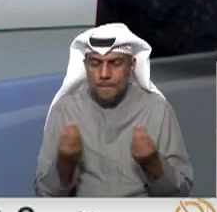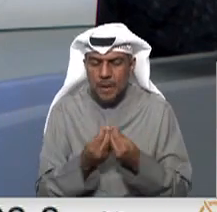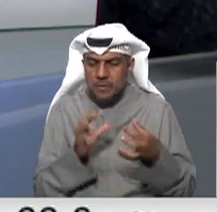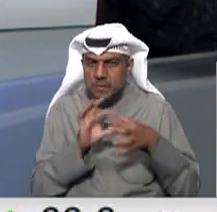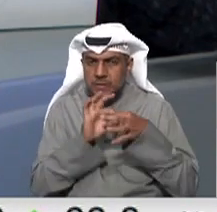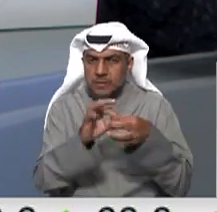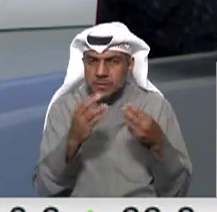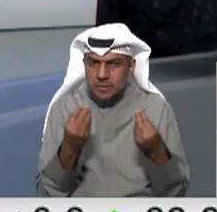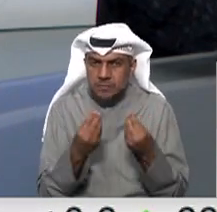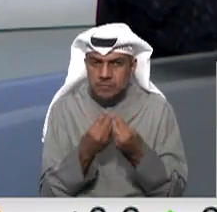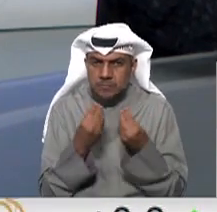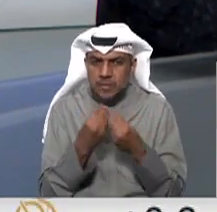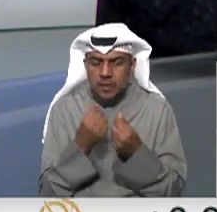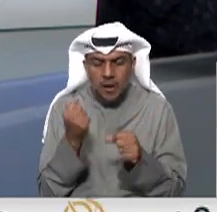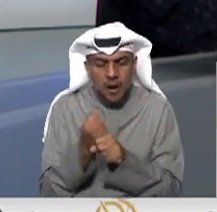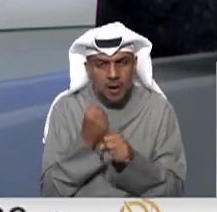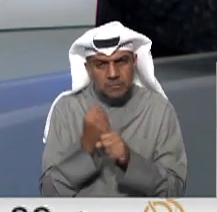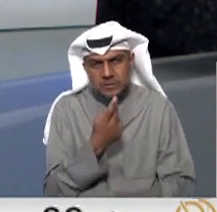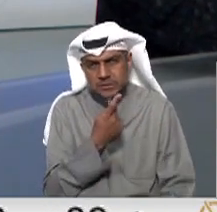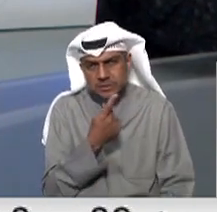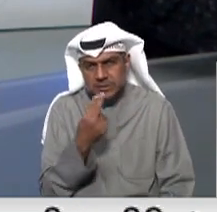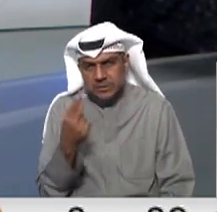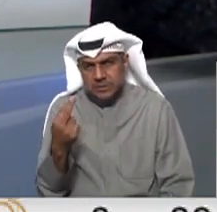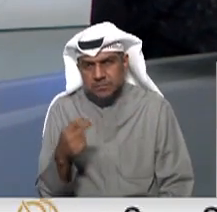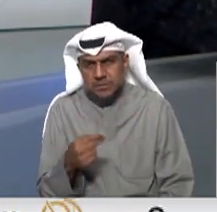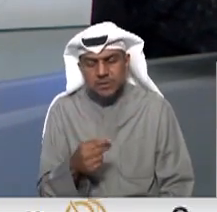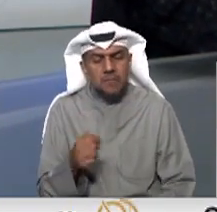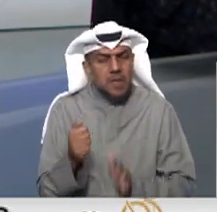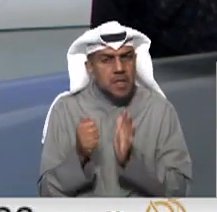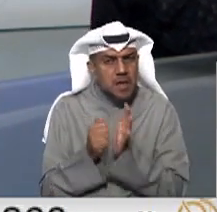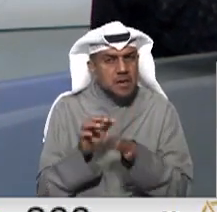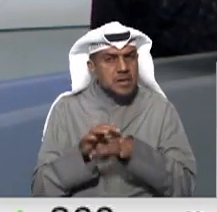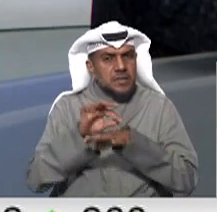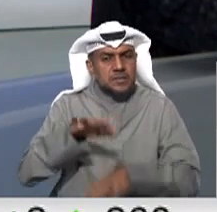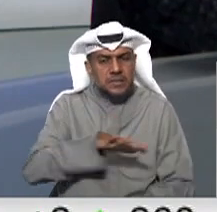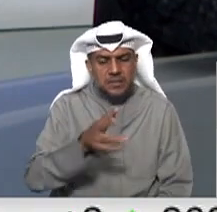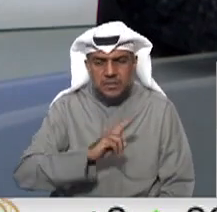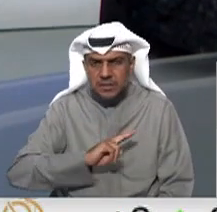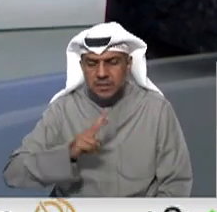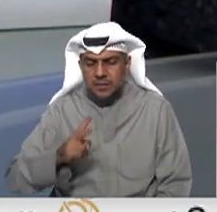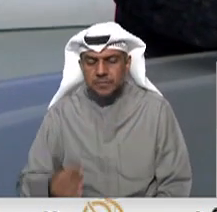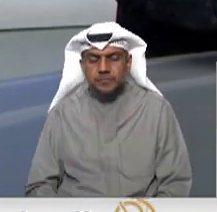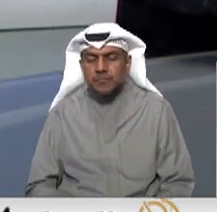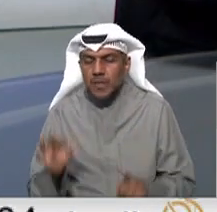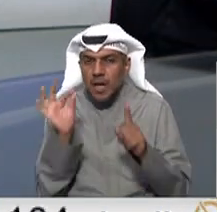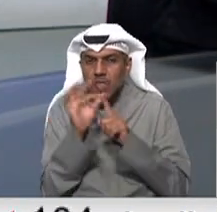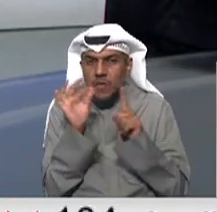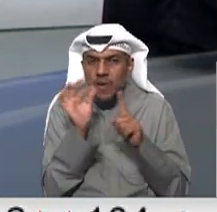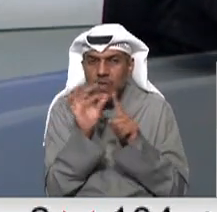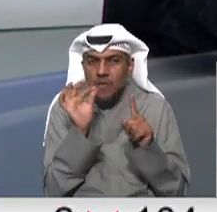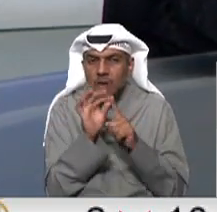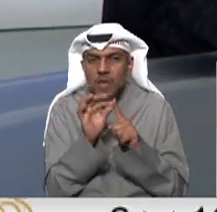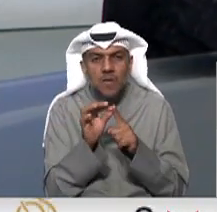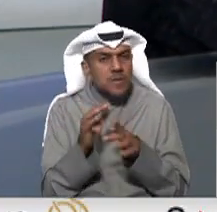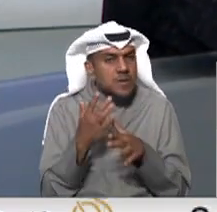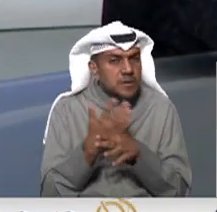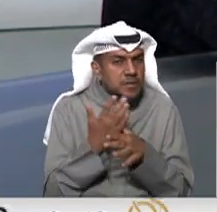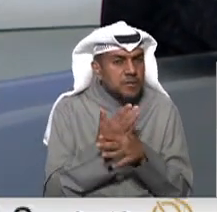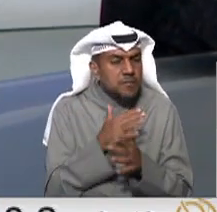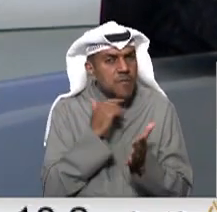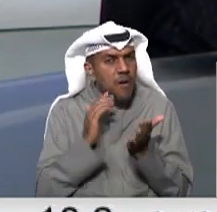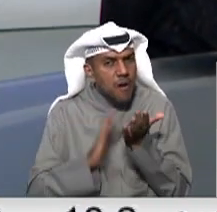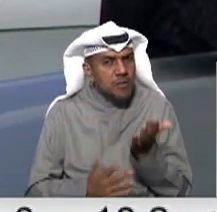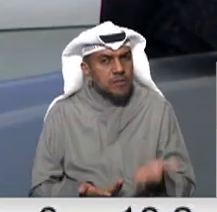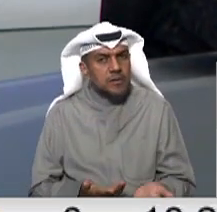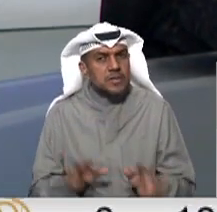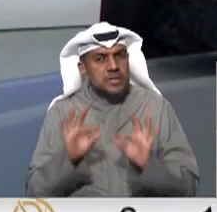آخر من الأمانة الفنية للمجلس العربي للسكان والتنمية. يهدف التقرير لتحديد وتصنيف المخاطر